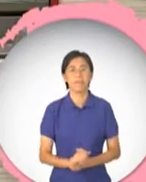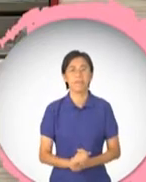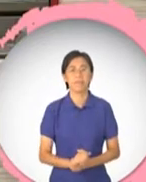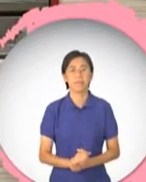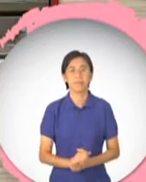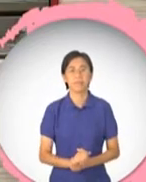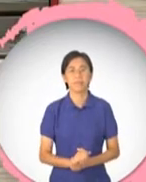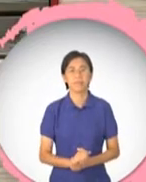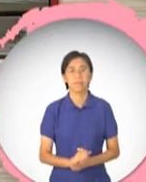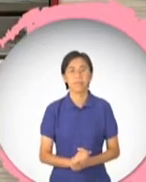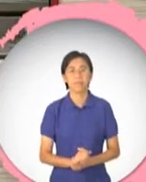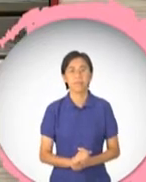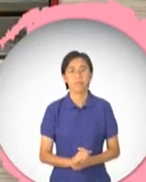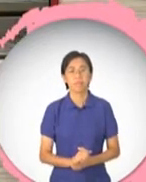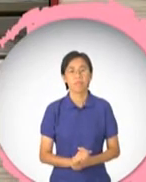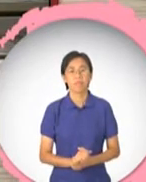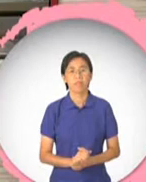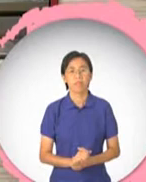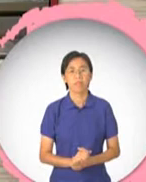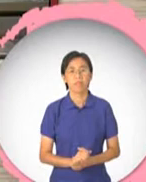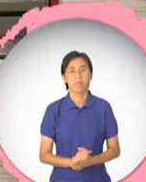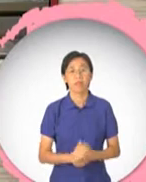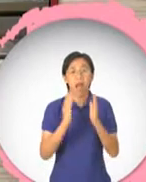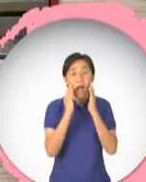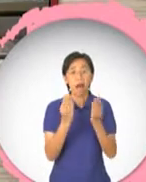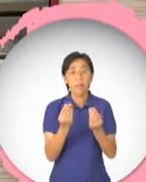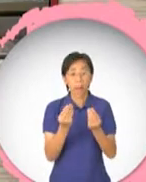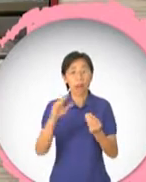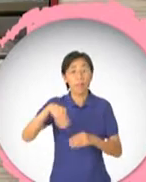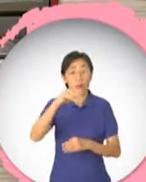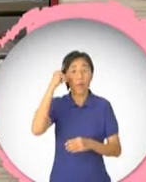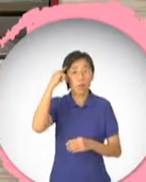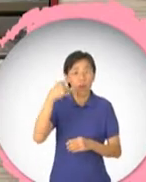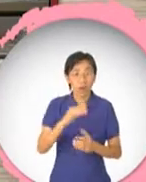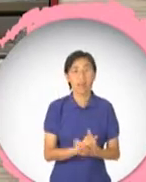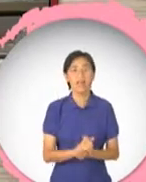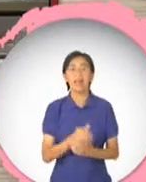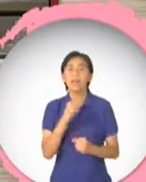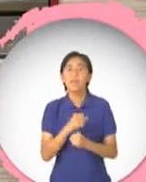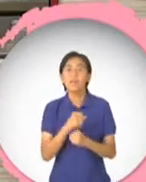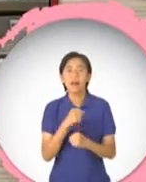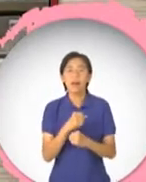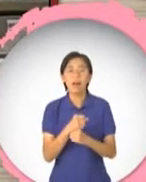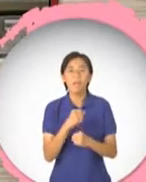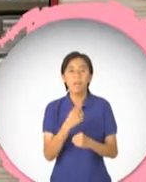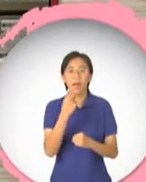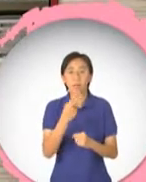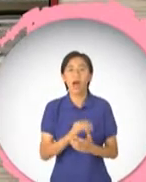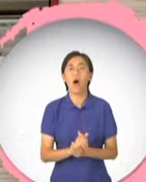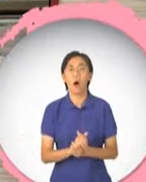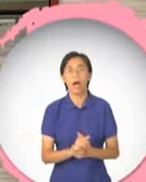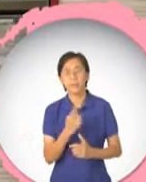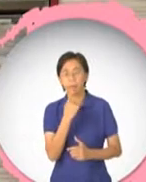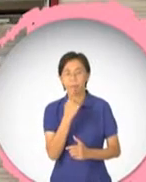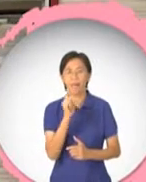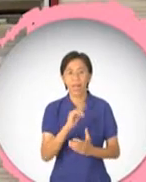นะคะตัวนี้เป็นส่วนของแป้งโดแต่ว่าตัวที่เราจะเอามาทำเพื่อให้เกิดลักษณะหรือรสชาติขึ้นก็คือนอกจาก